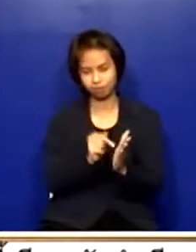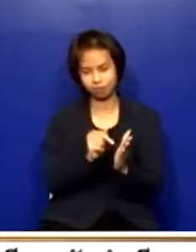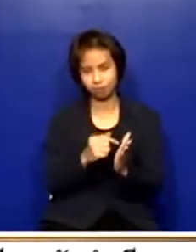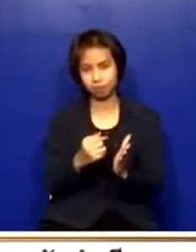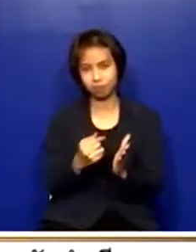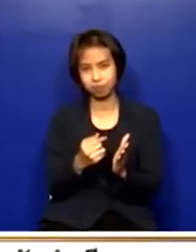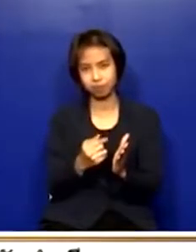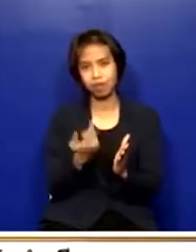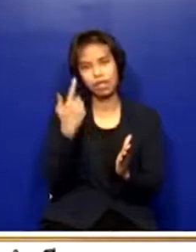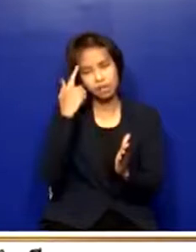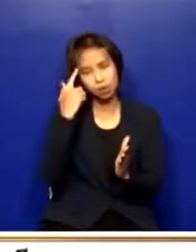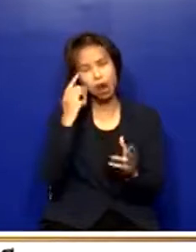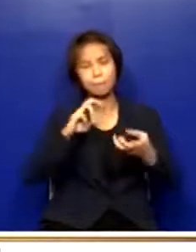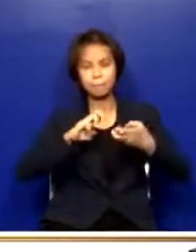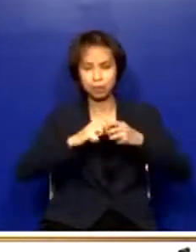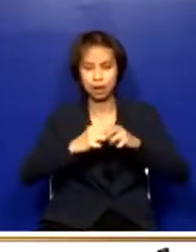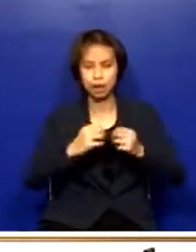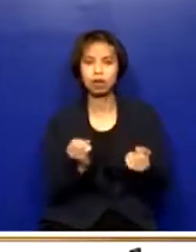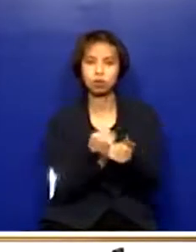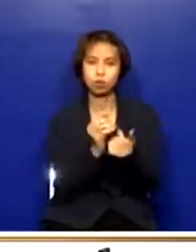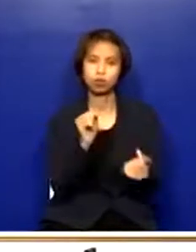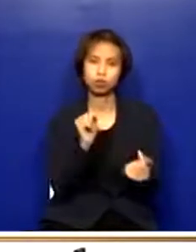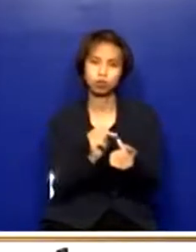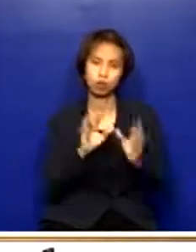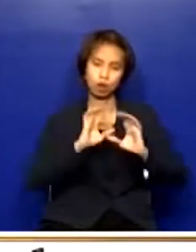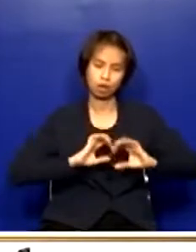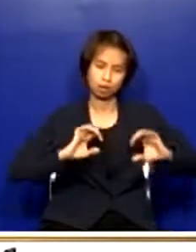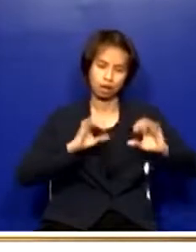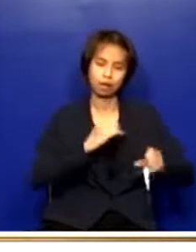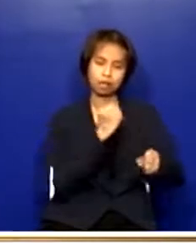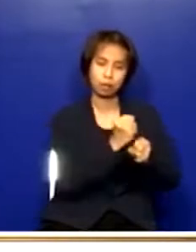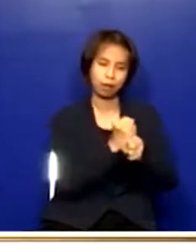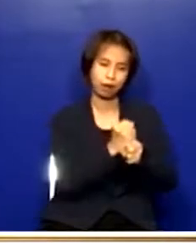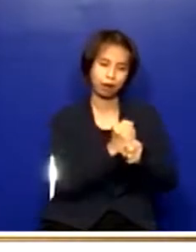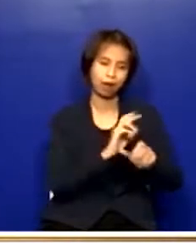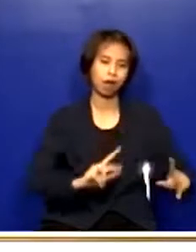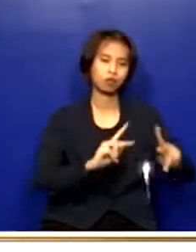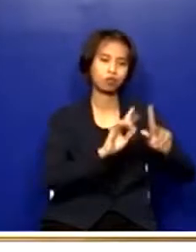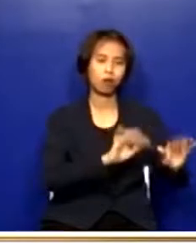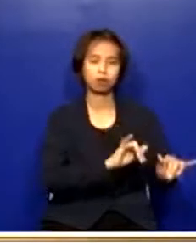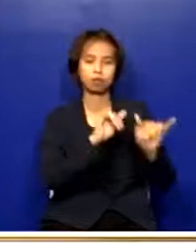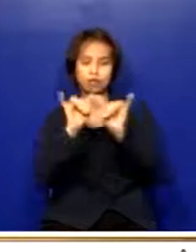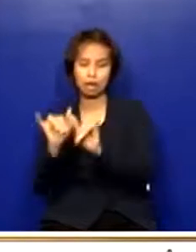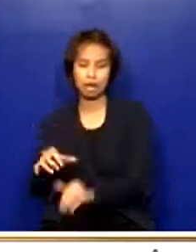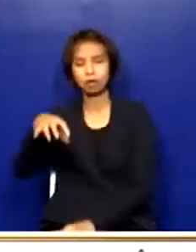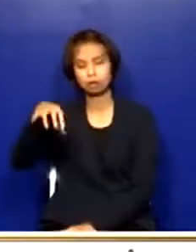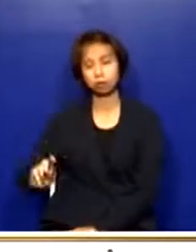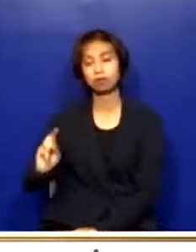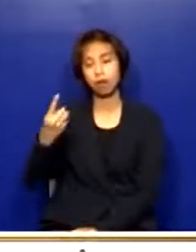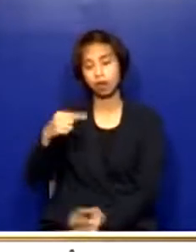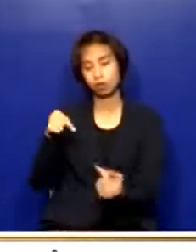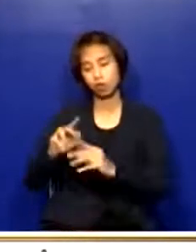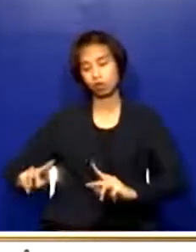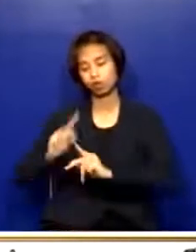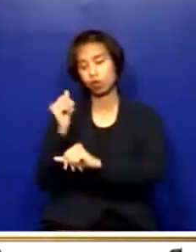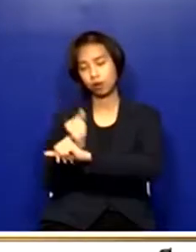นั้นก็คงจะมปัหาในการพชัการคงตระทงย้ายจกรปชสุขข้อ หน่วยงานเดิมมาอยู่สักัดกระทวงแงง